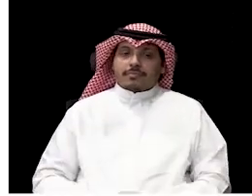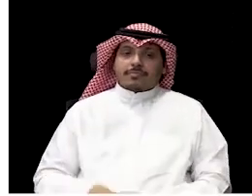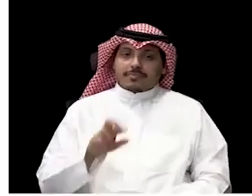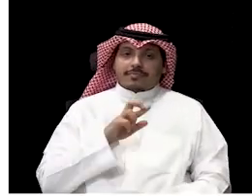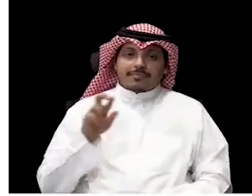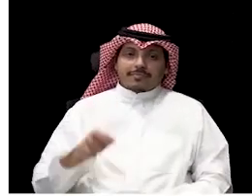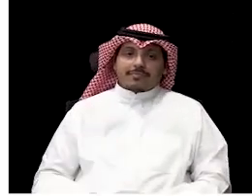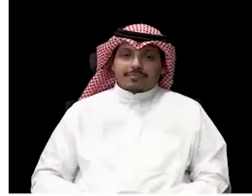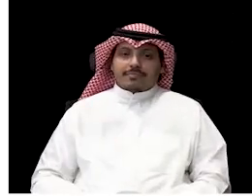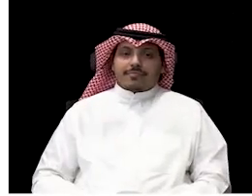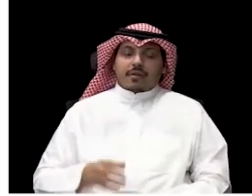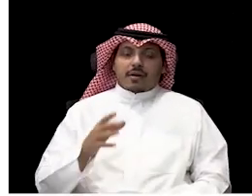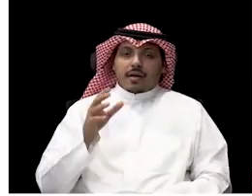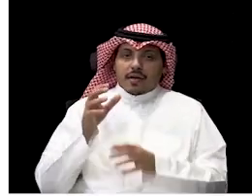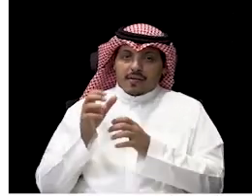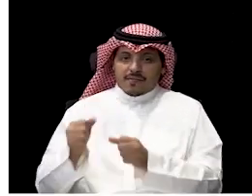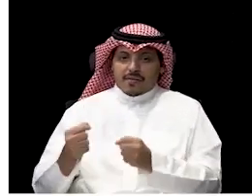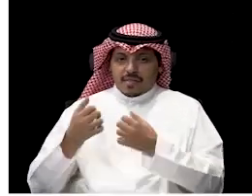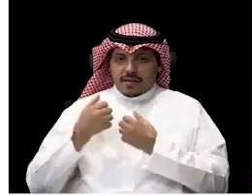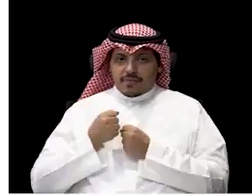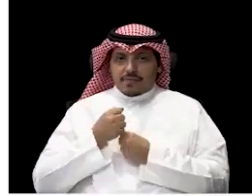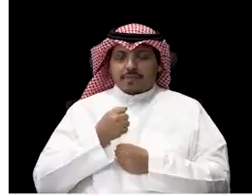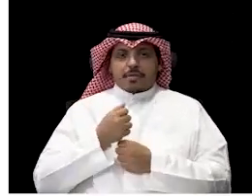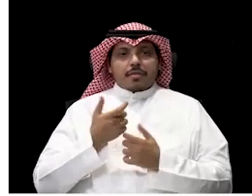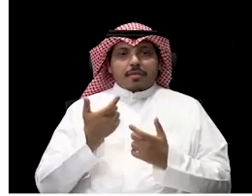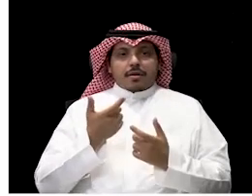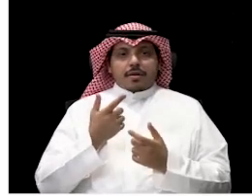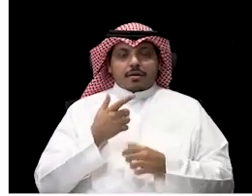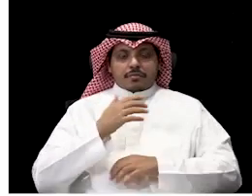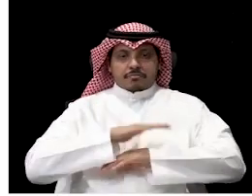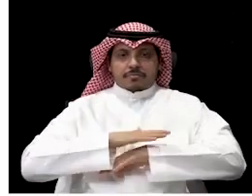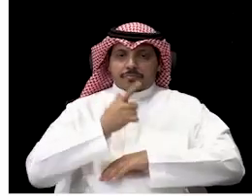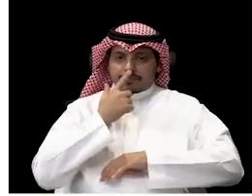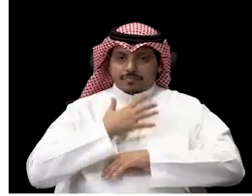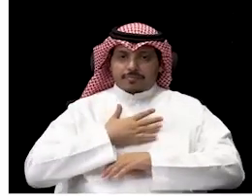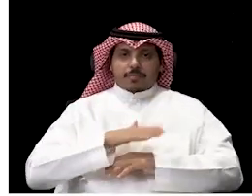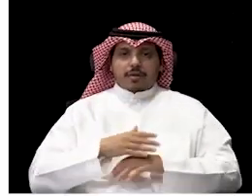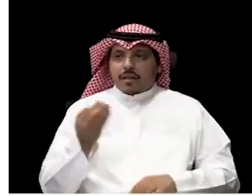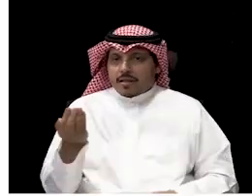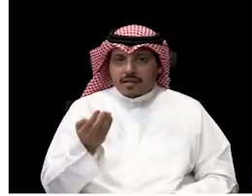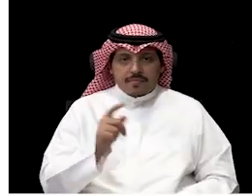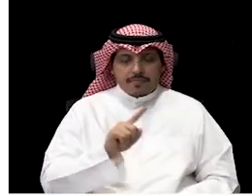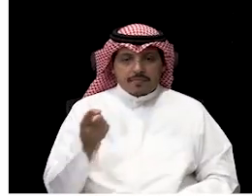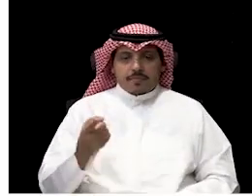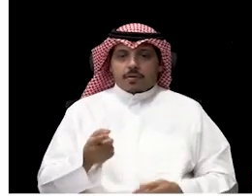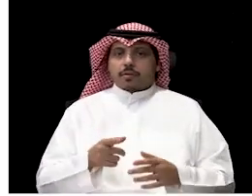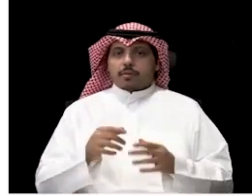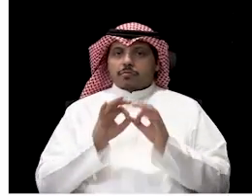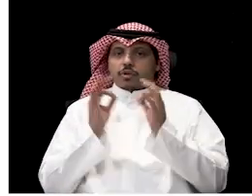أحسنتم، يحفظ للإنسان كرامته، يكسبه مكانة في المجتمع، يسد